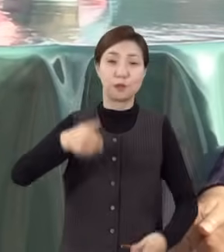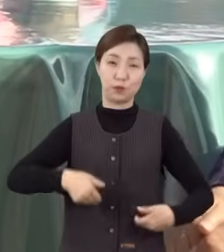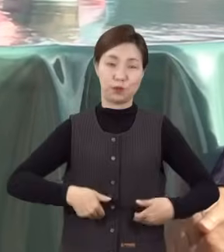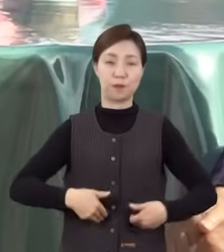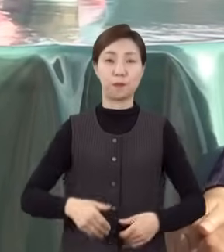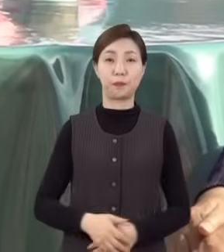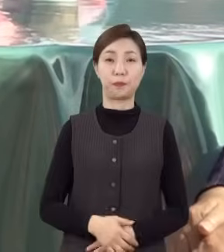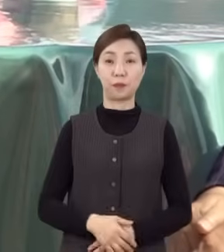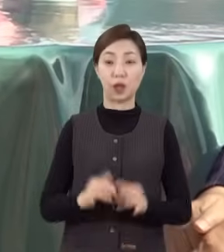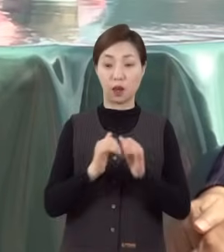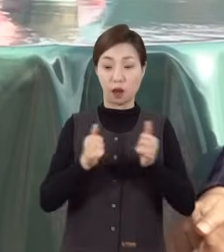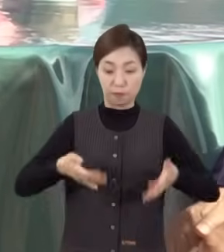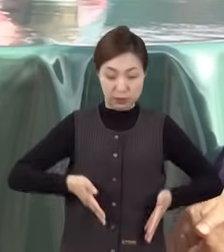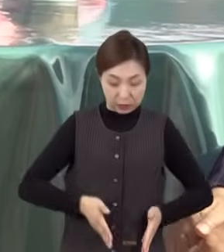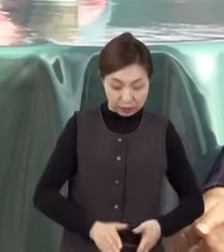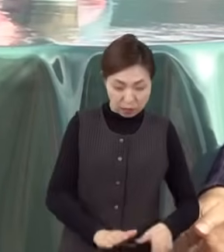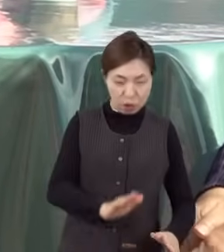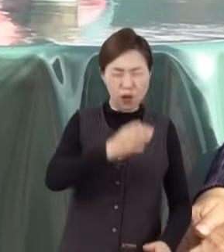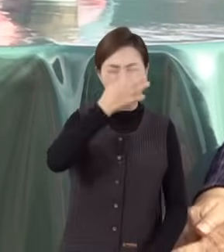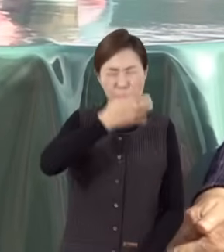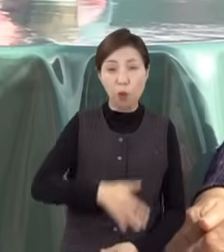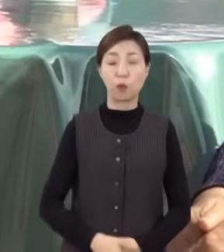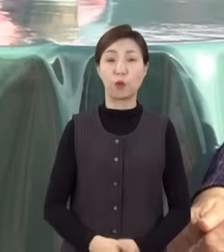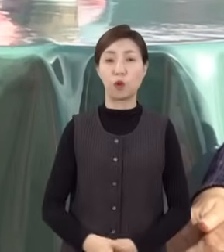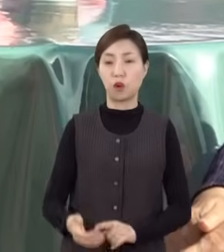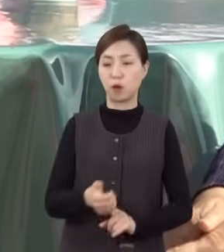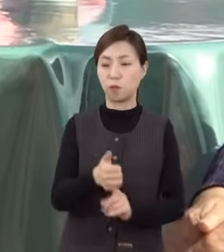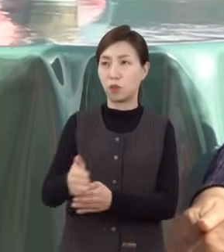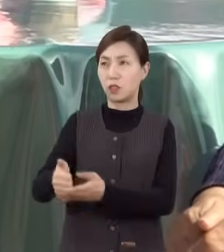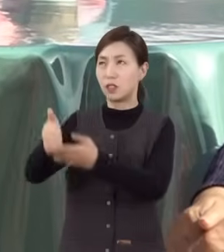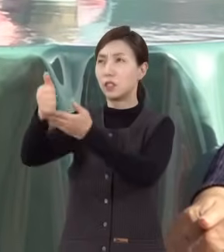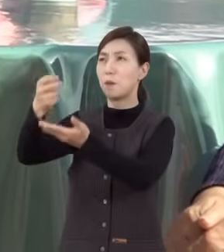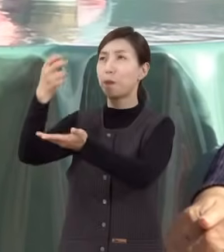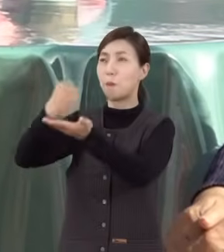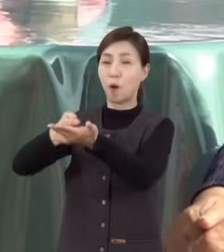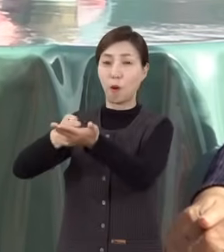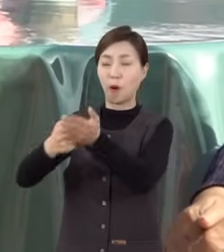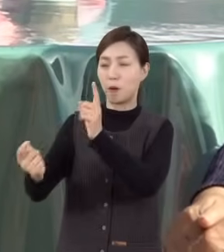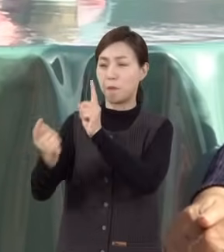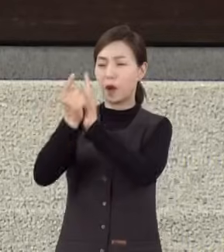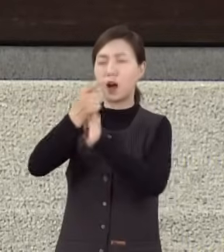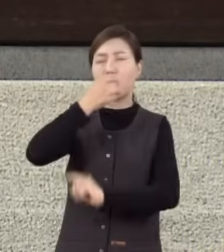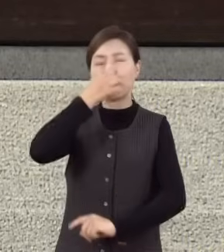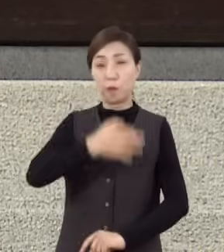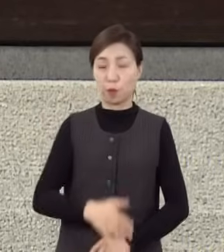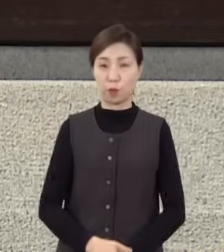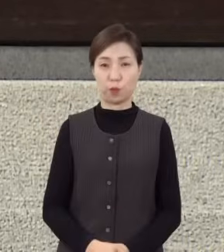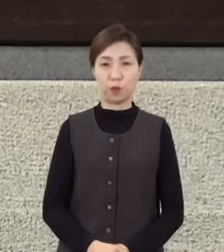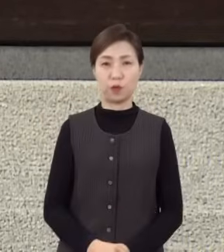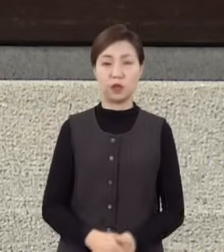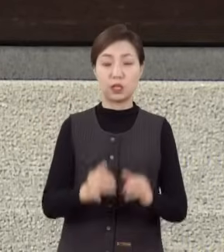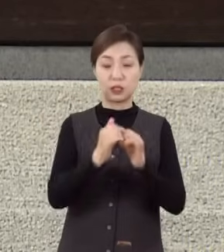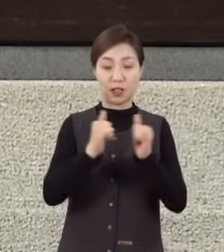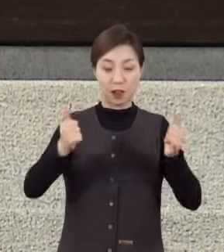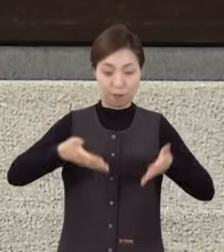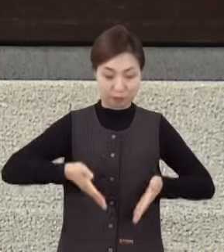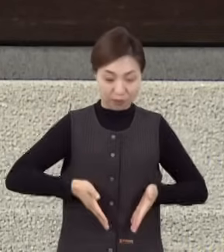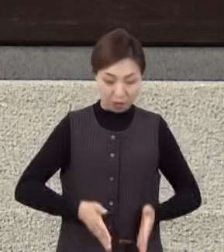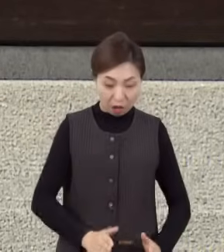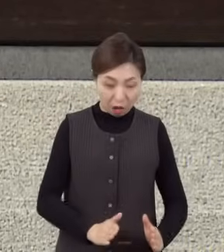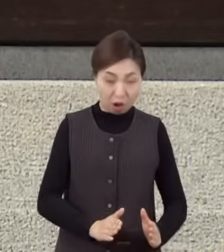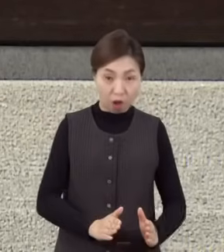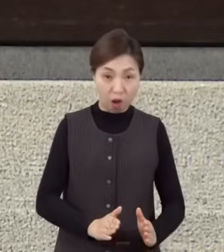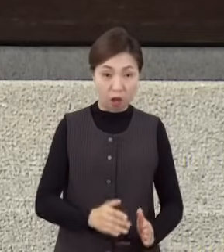되새겨야 된다. 사람으로 태어나기 어렵고 부처님 법을 만나기 어렵다. 사람으로 태어나기